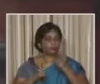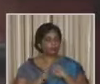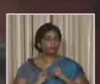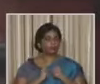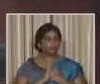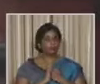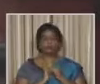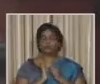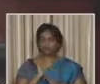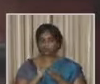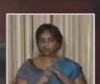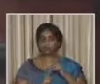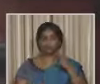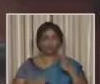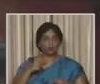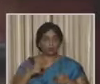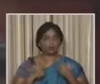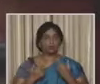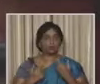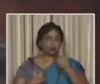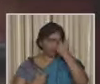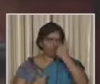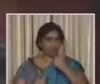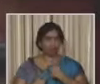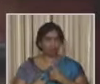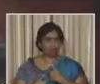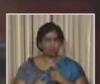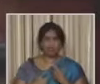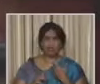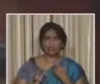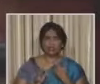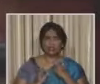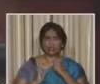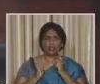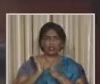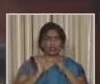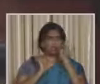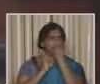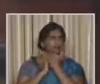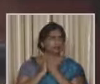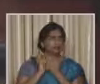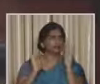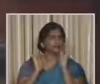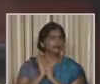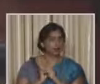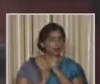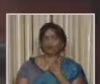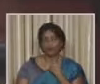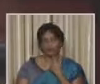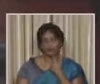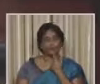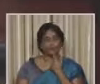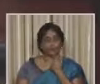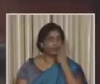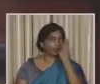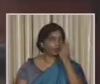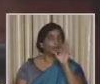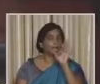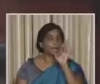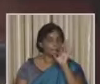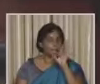இருந்தது. அடுத்ததாக இந்த விவாதத்திலே எம்மை பற்றியும் எமது தேசிய மக்கள் சக்தியின் வேட்பாளர் பட்டியல் இப்ராஹிம் பற்றியும்